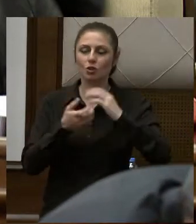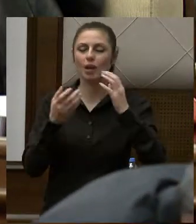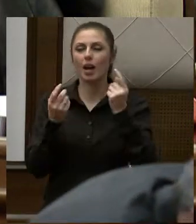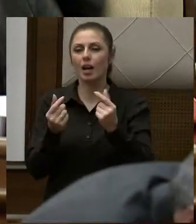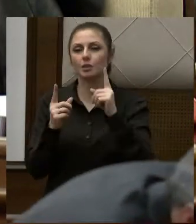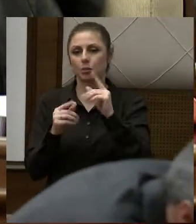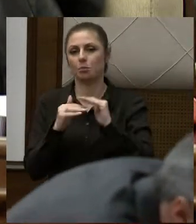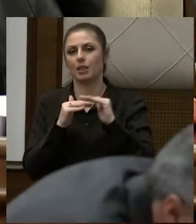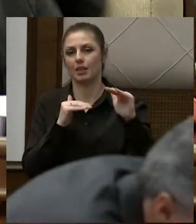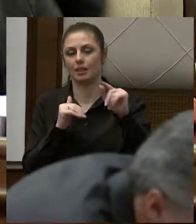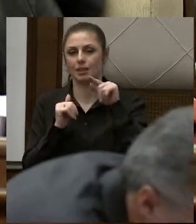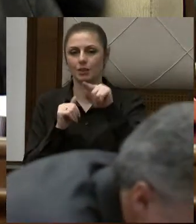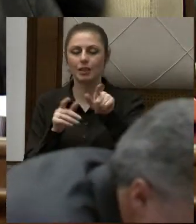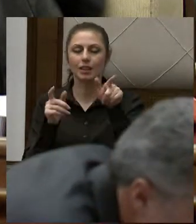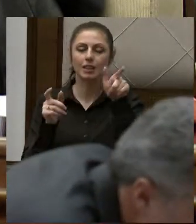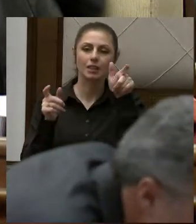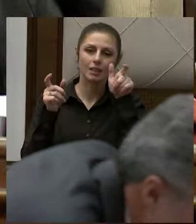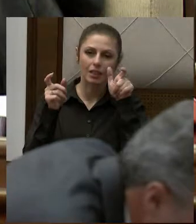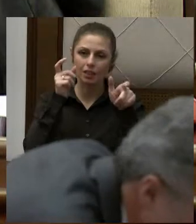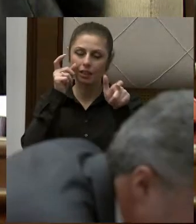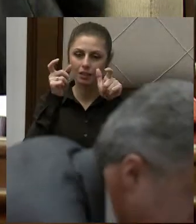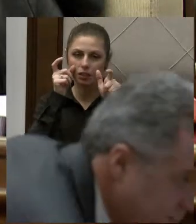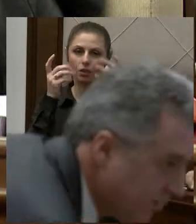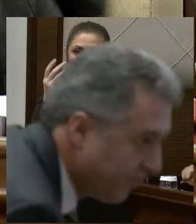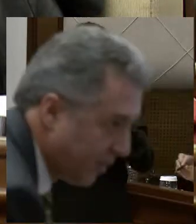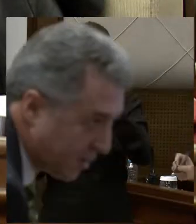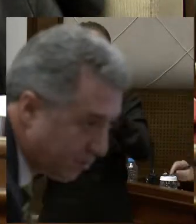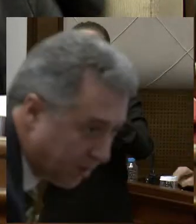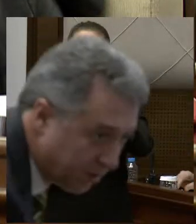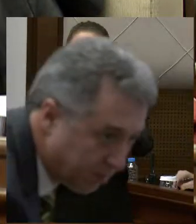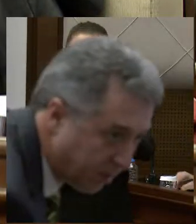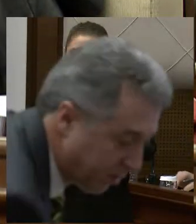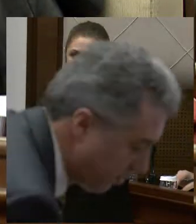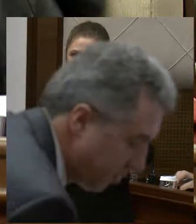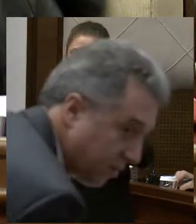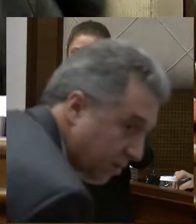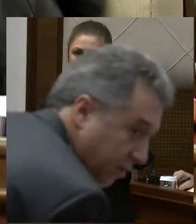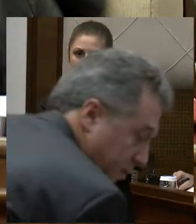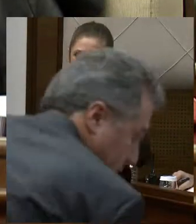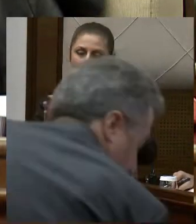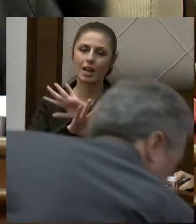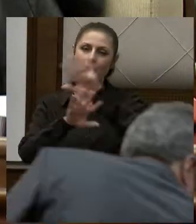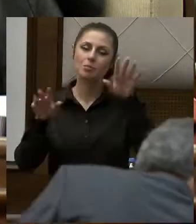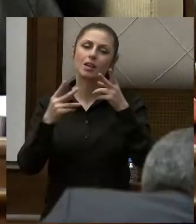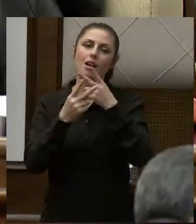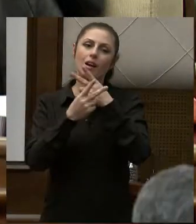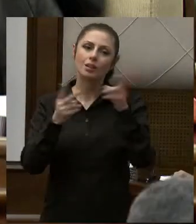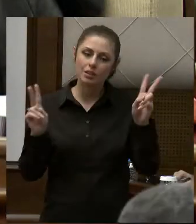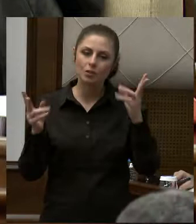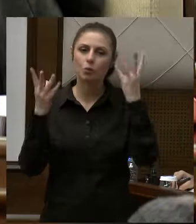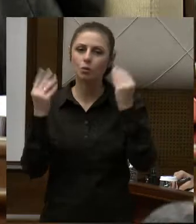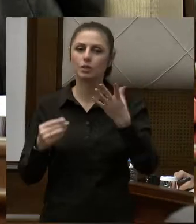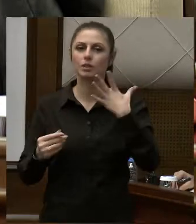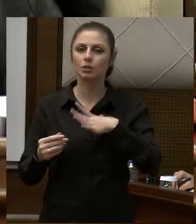milletiz. Bunları göz önünde bulundurarak gazetecilere özgürlükler diliyorum. Özgür